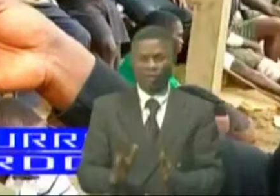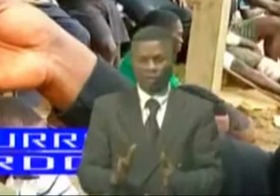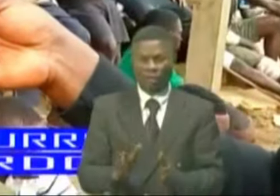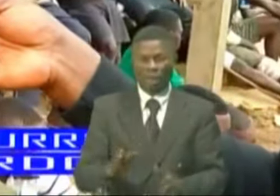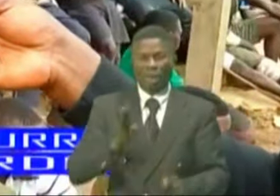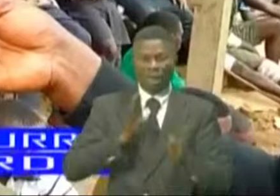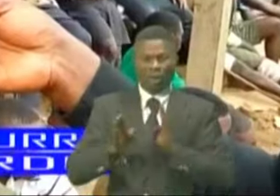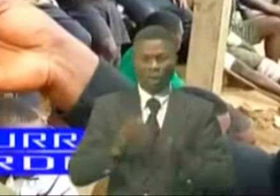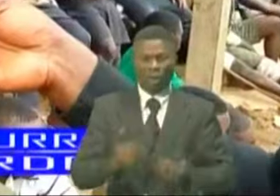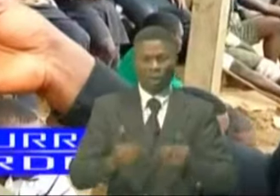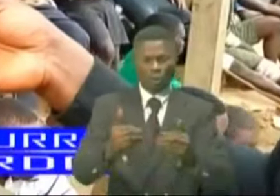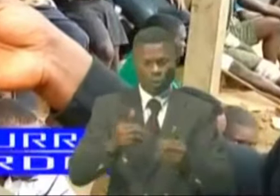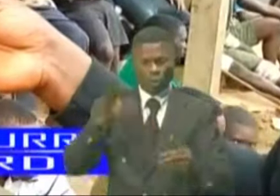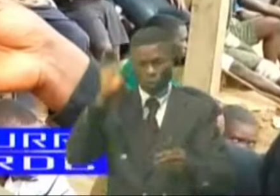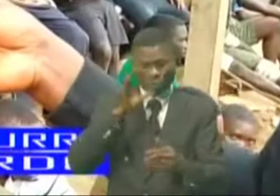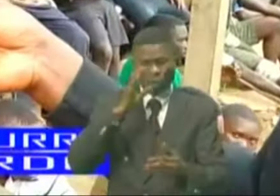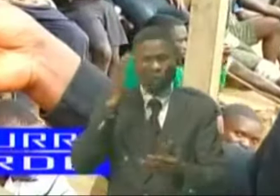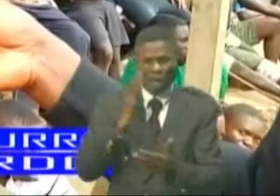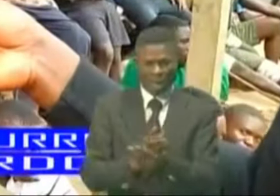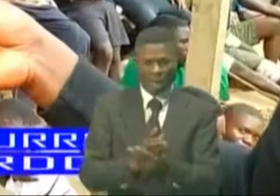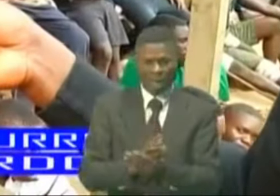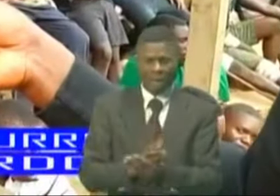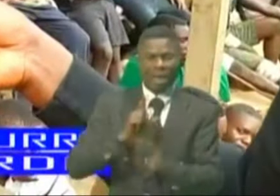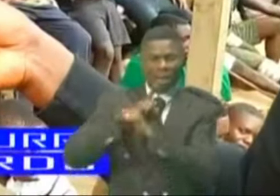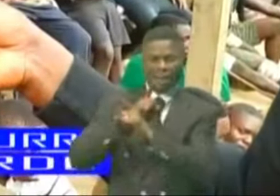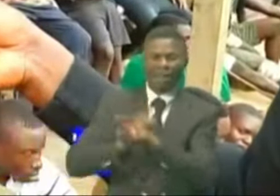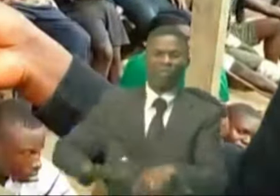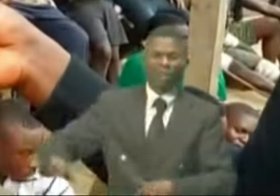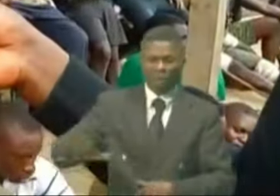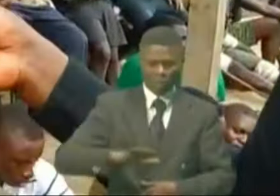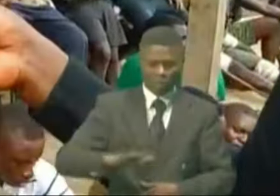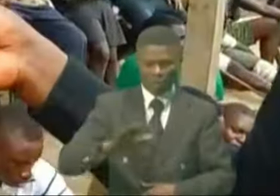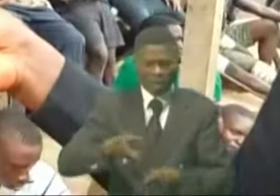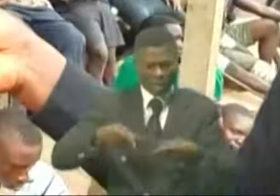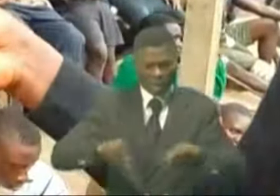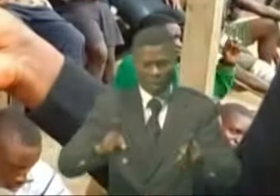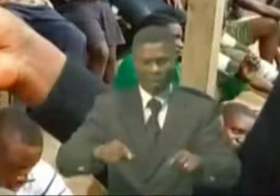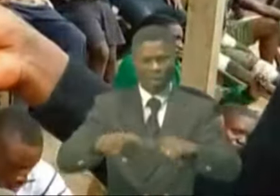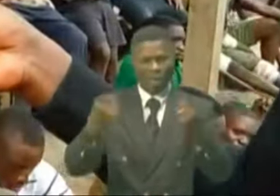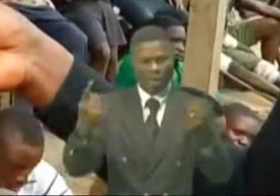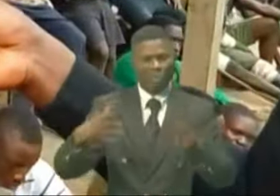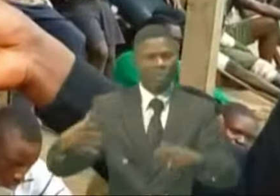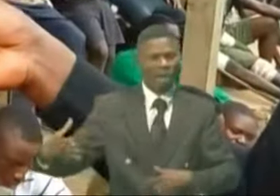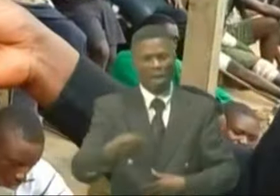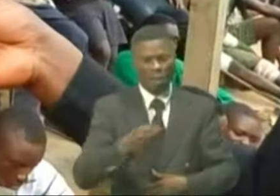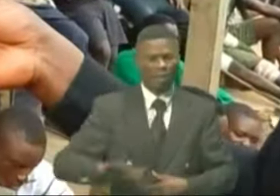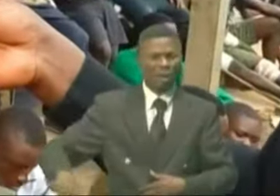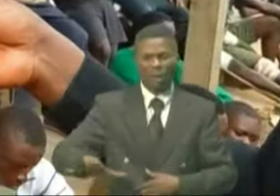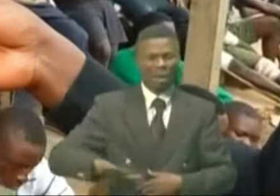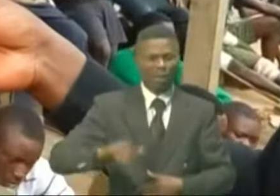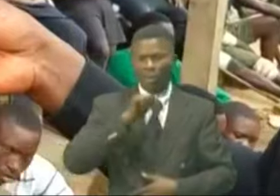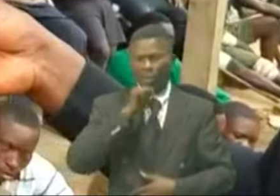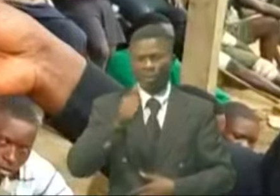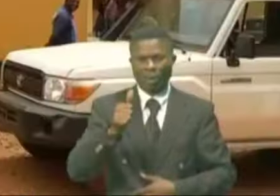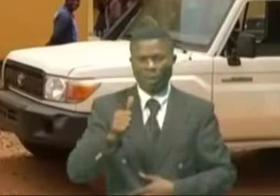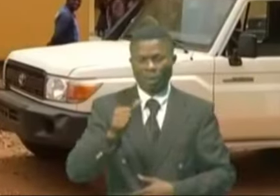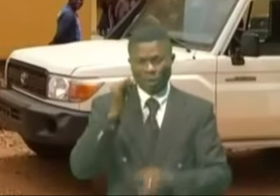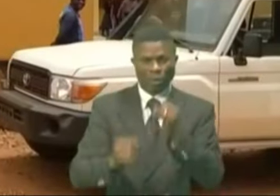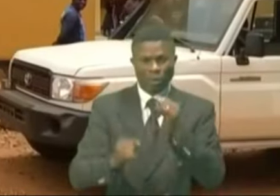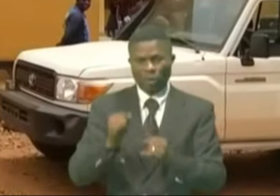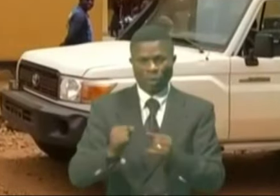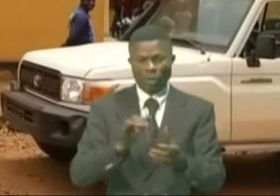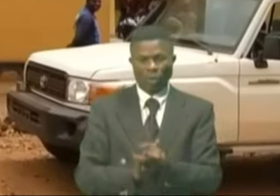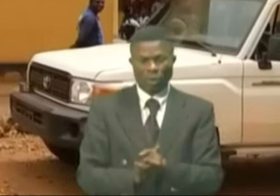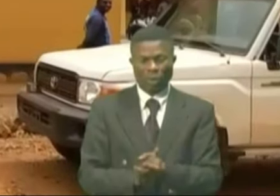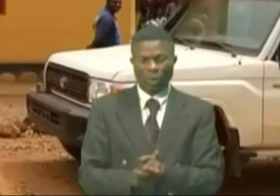Nous continuons à combattre pour défendre notre pays. Nous n'allons pas permettre l'ennemi de conquérir ce pays. Aussitôt guéri, nous